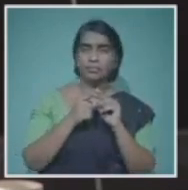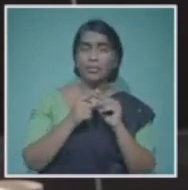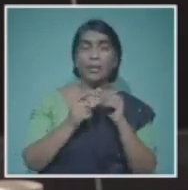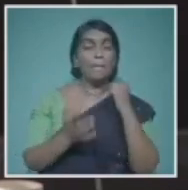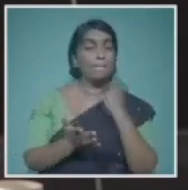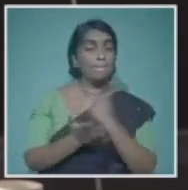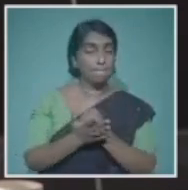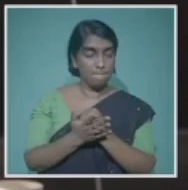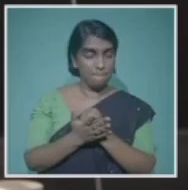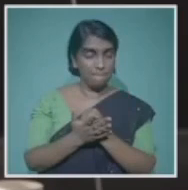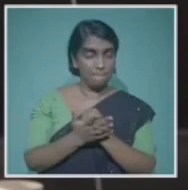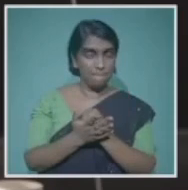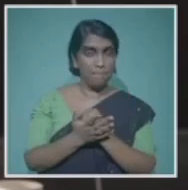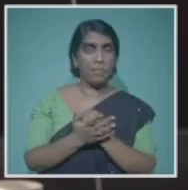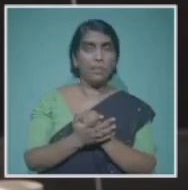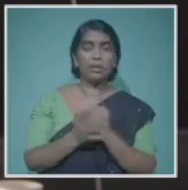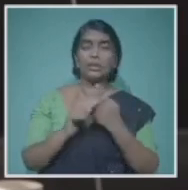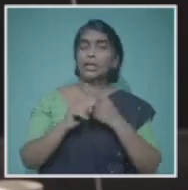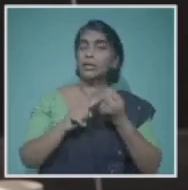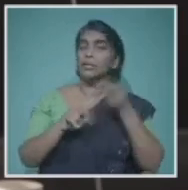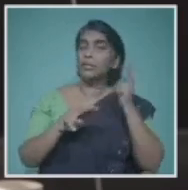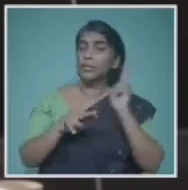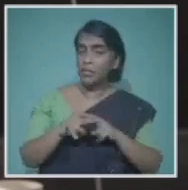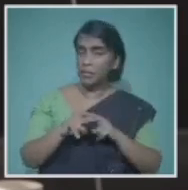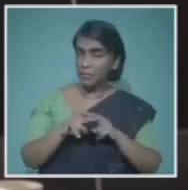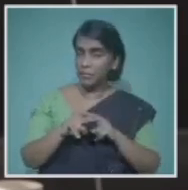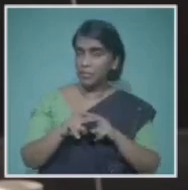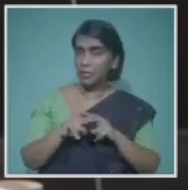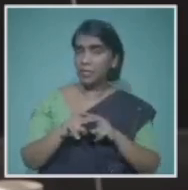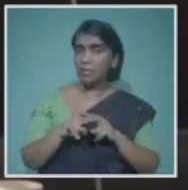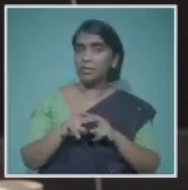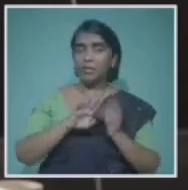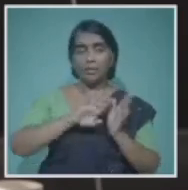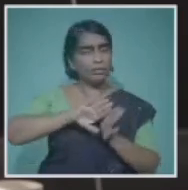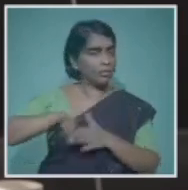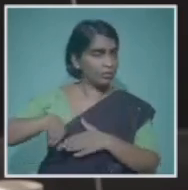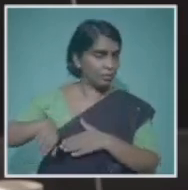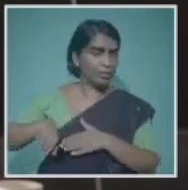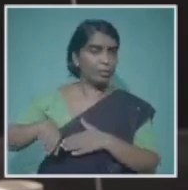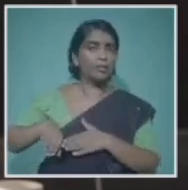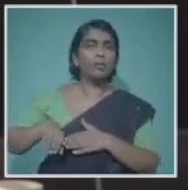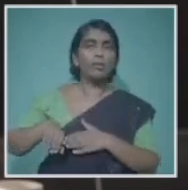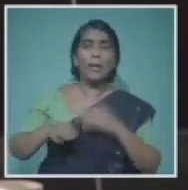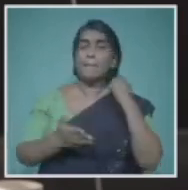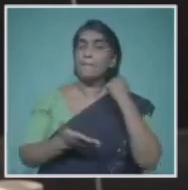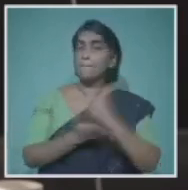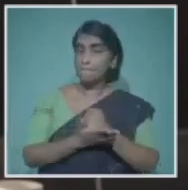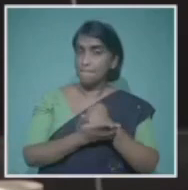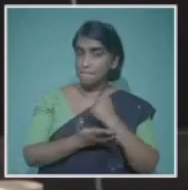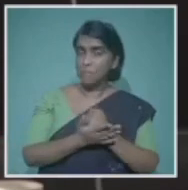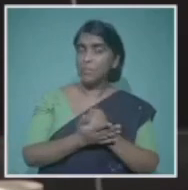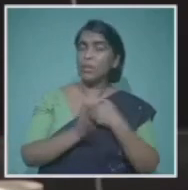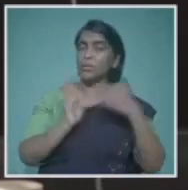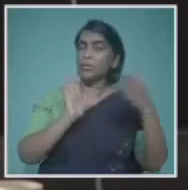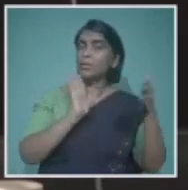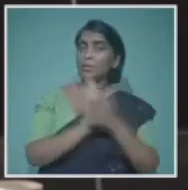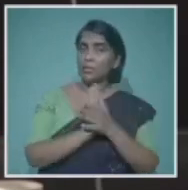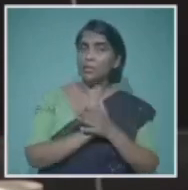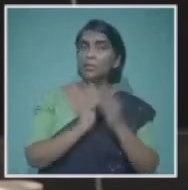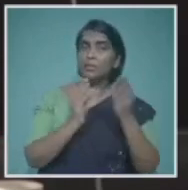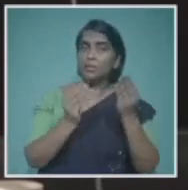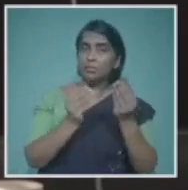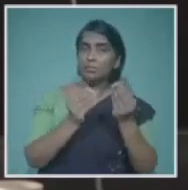බැංකු සහ අර්ථ සාධකේ අයින් කරලා මහා බැංකුව සමග යම්